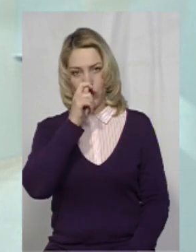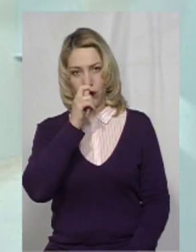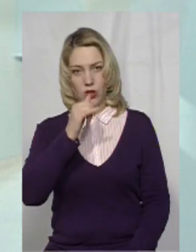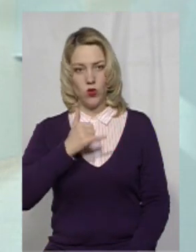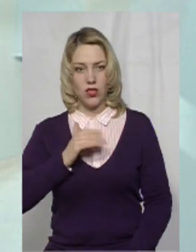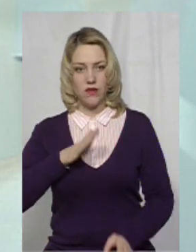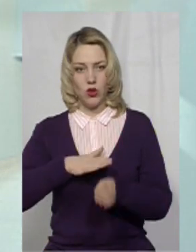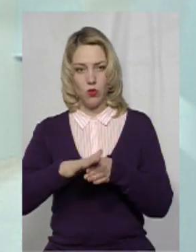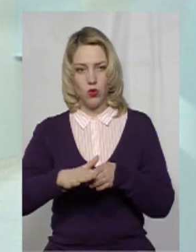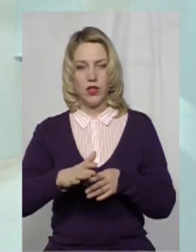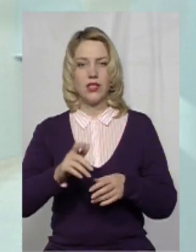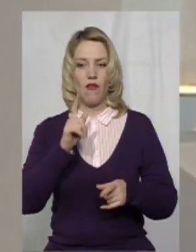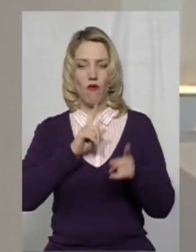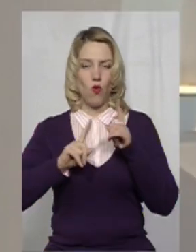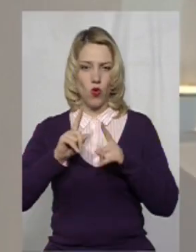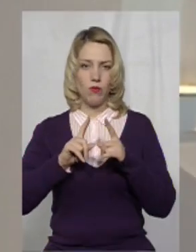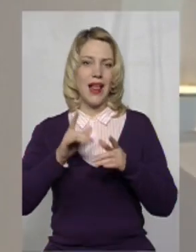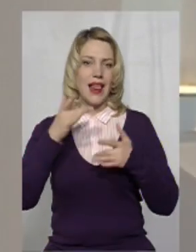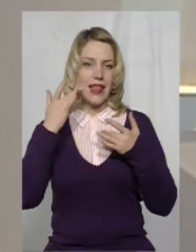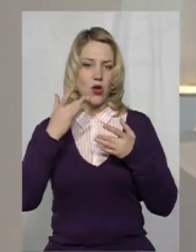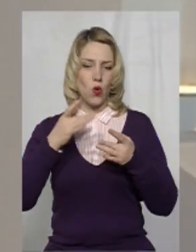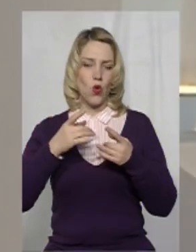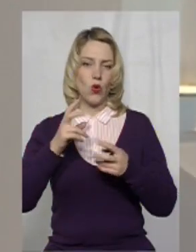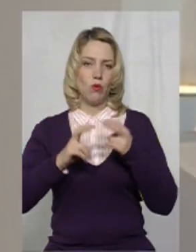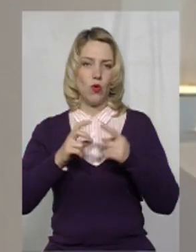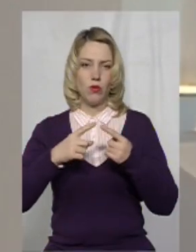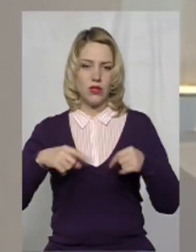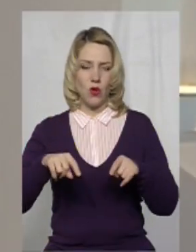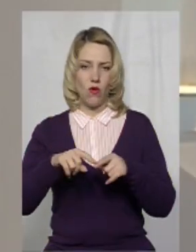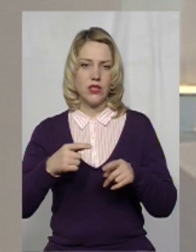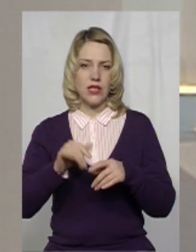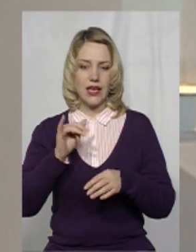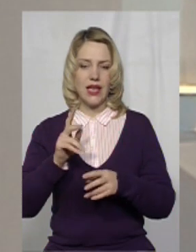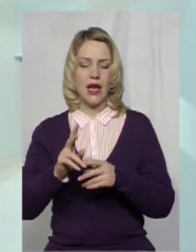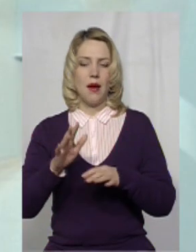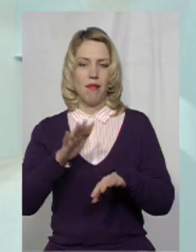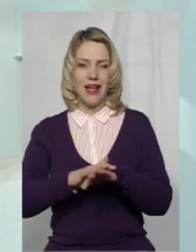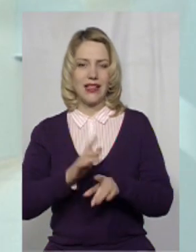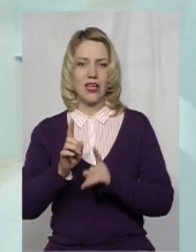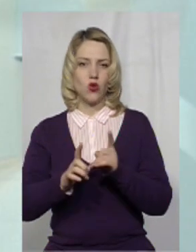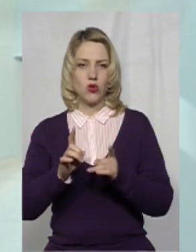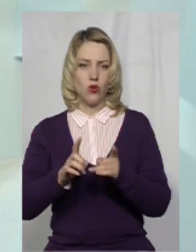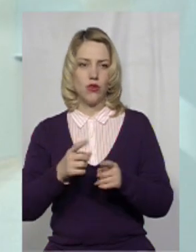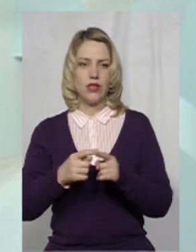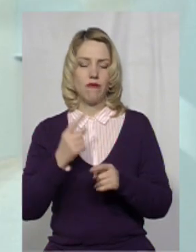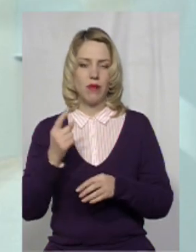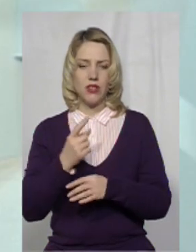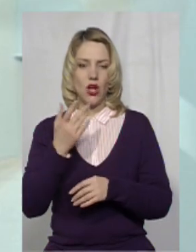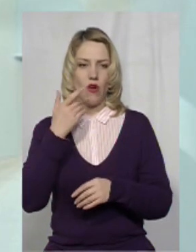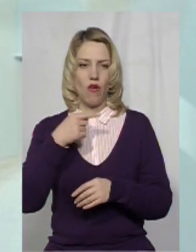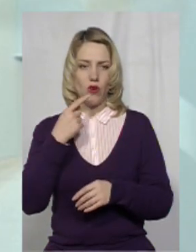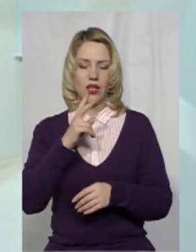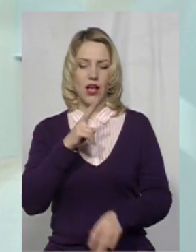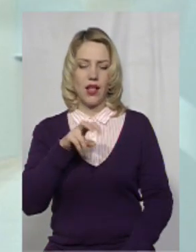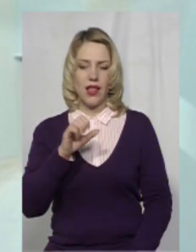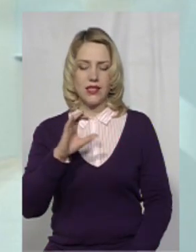відбудеться форум легкої промисловості, і Європейський банк реконструкції і розвитку вперше, відколи ми говоримо про створення кластерів,